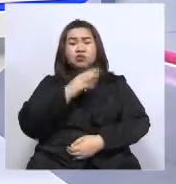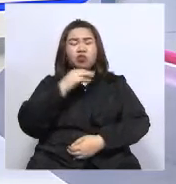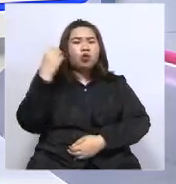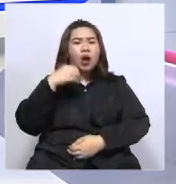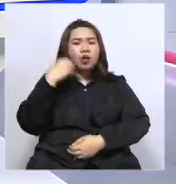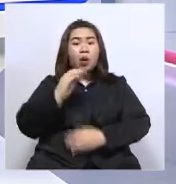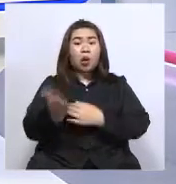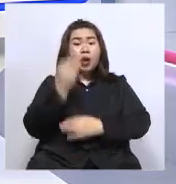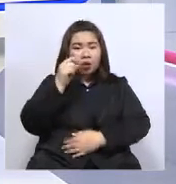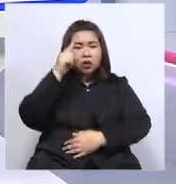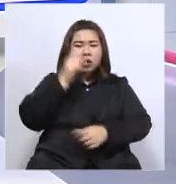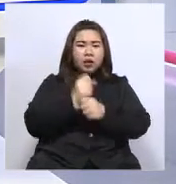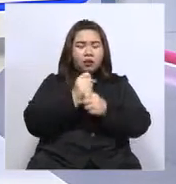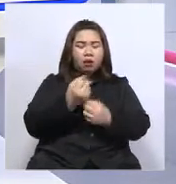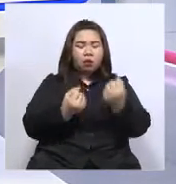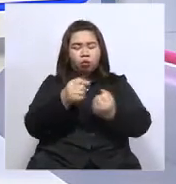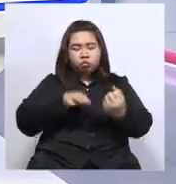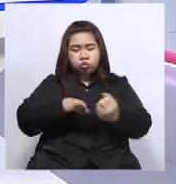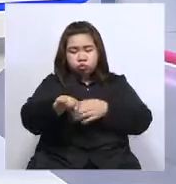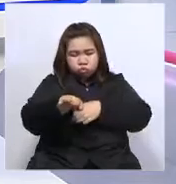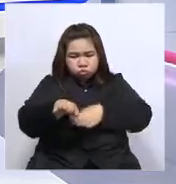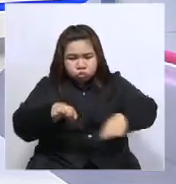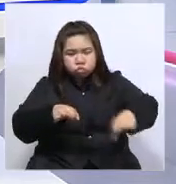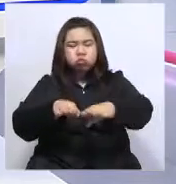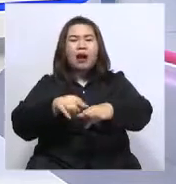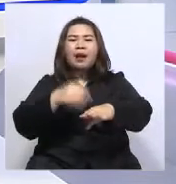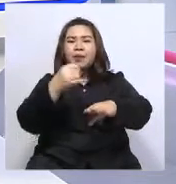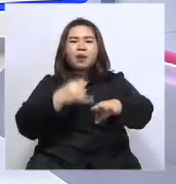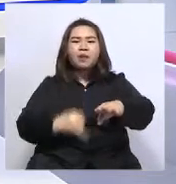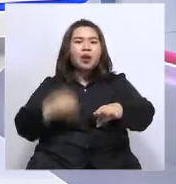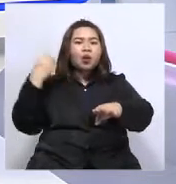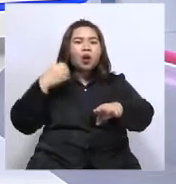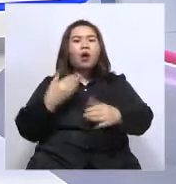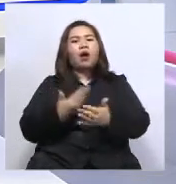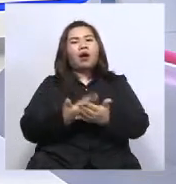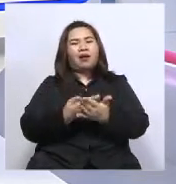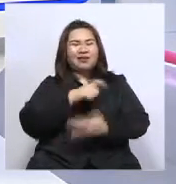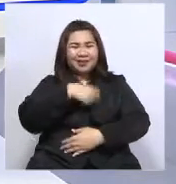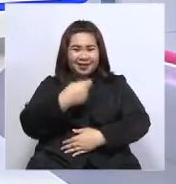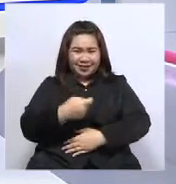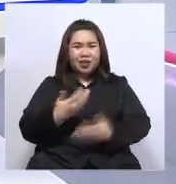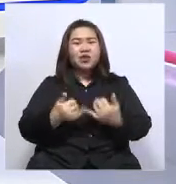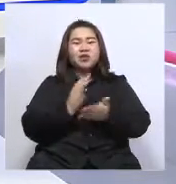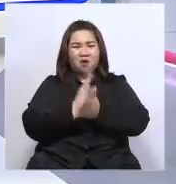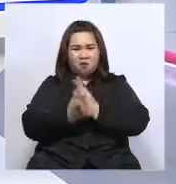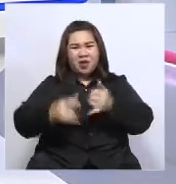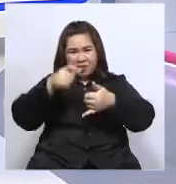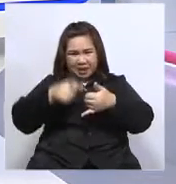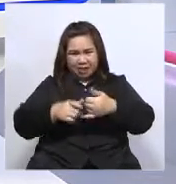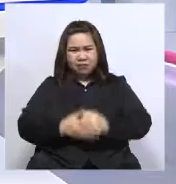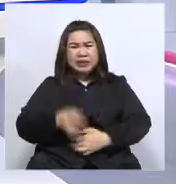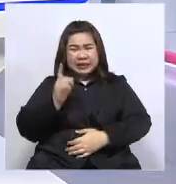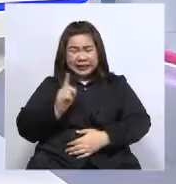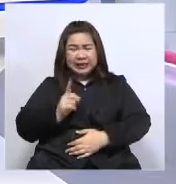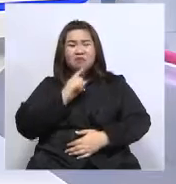เนี่ยคือตอนเช้าตื่นมาทำงานเส้นเนี้ยแล้วก็ต้องใช้เนี่ยแล้วก็สมัยก่อนทำประจำตอนนี้อาจจะต้องปรับเปลี่ยนพฤติกรรมด้วย ไม่ได้แล้วเพราะรายงานขั้นต่ำก็